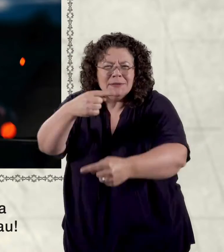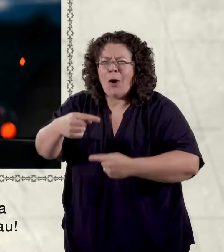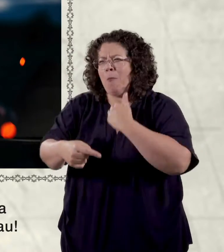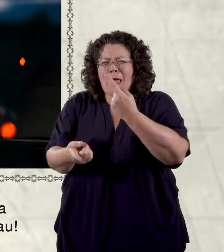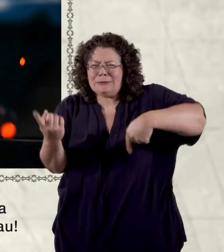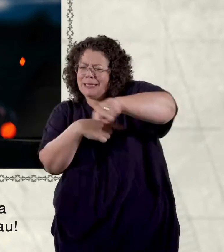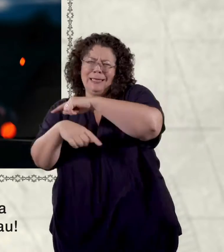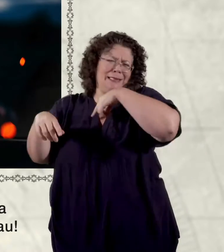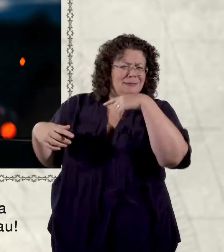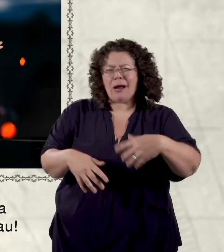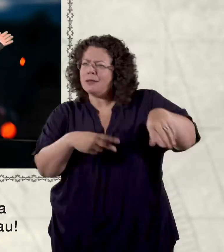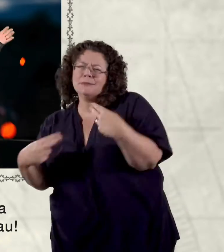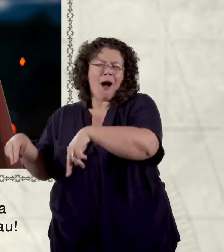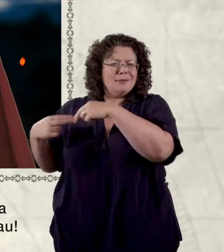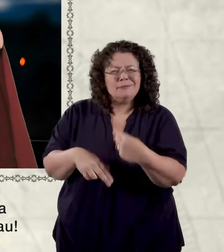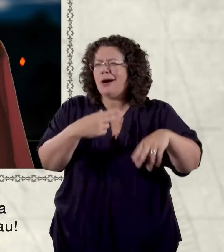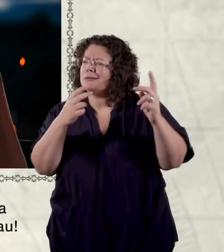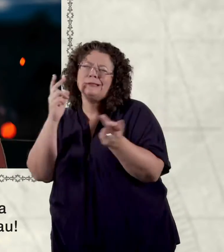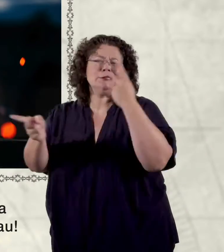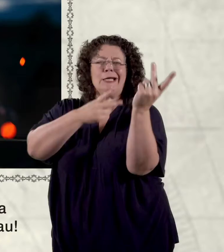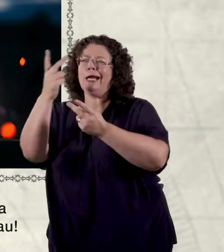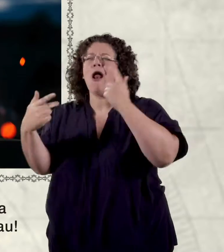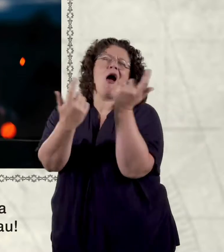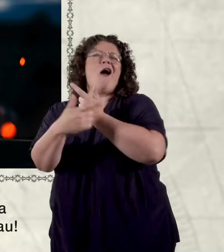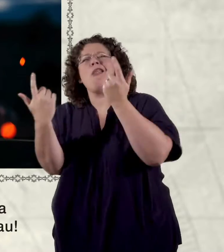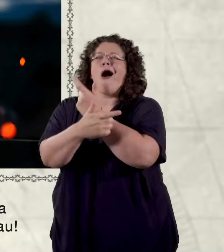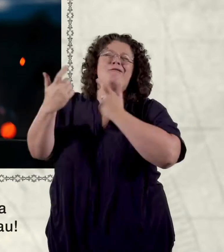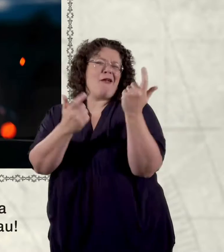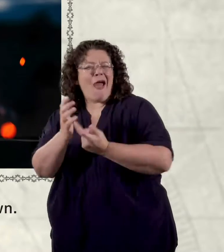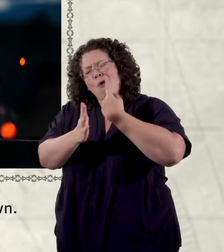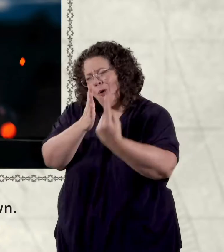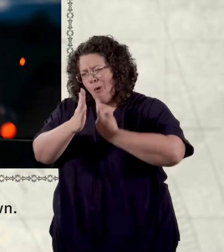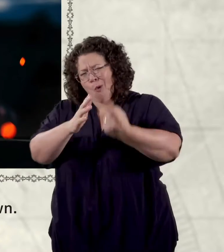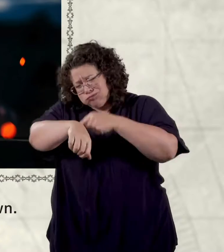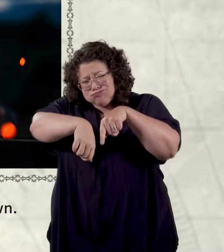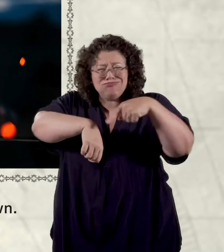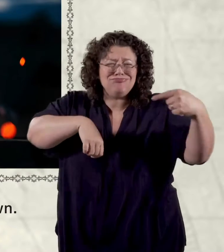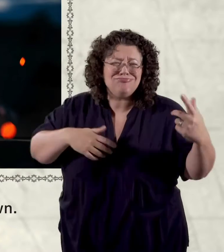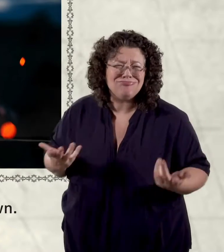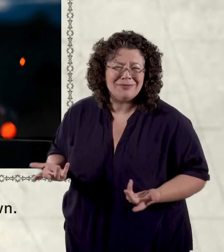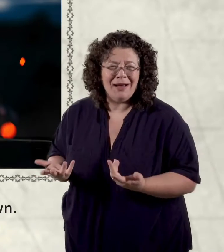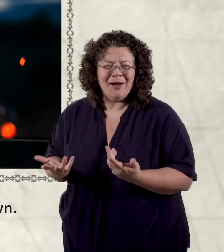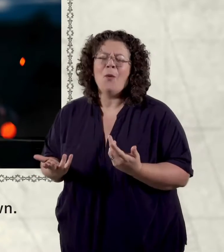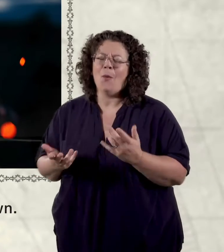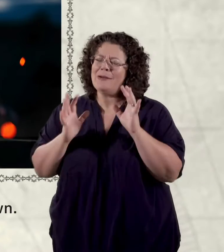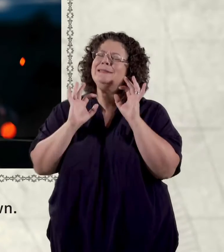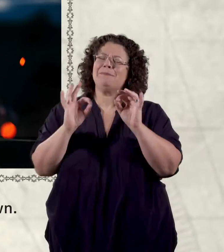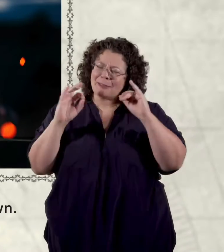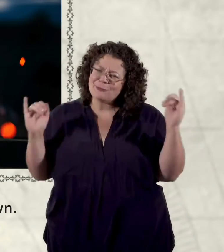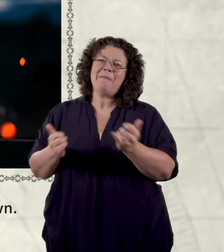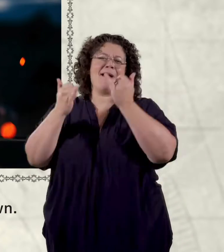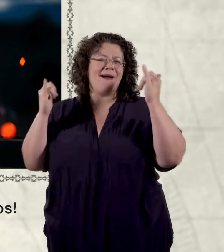a canu a chwerthin am oriau. ond oedd hwn yn barti arbennig